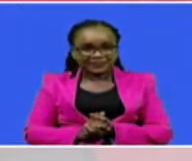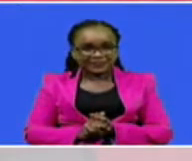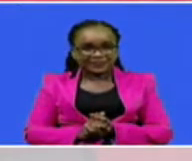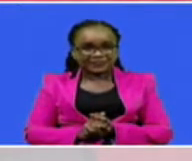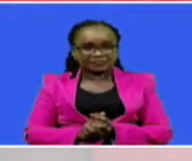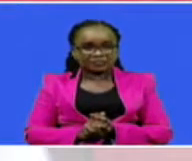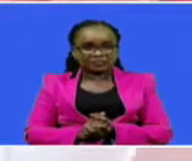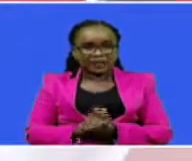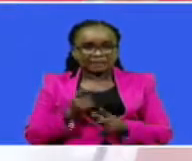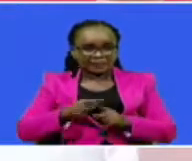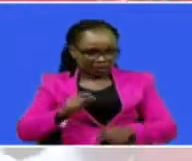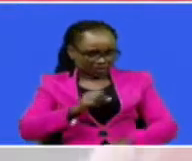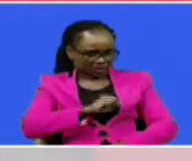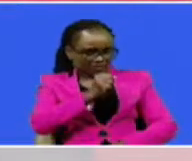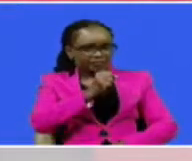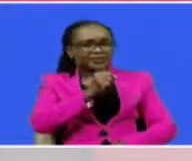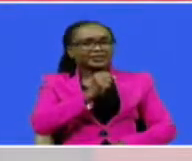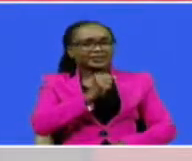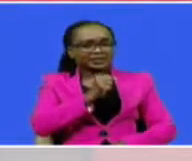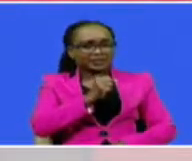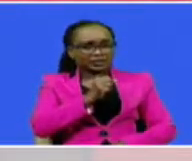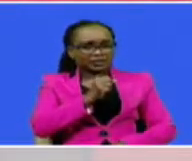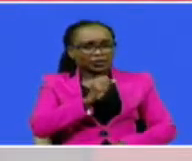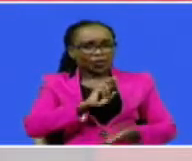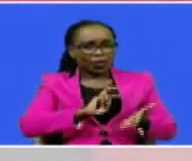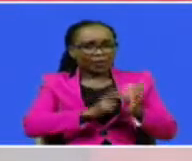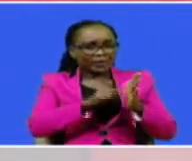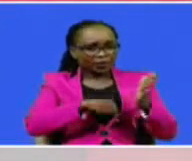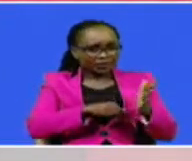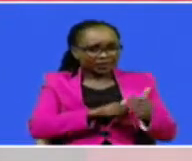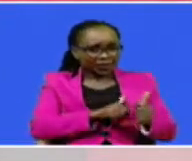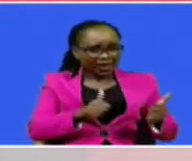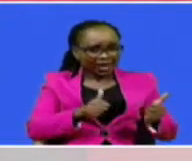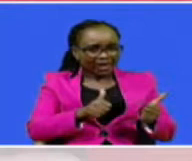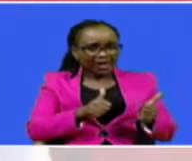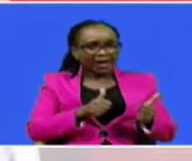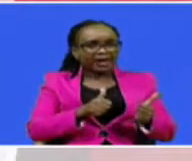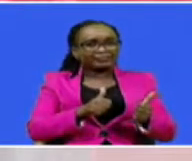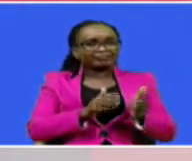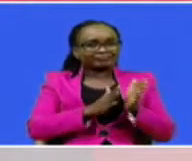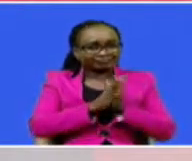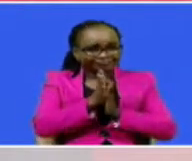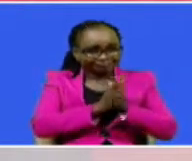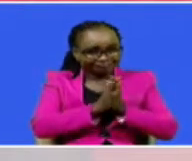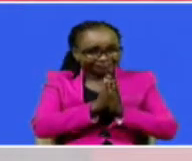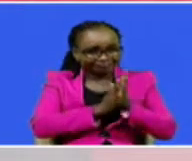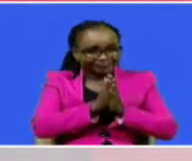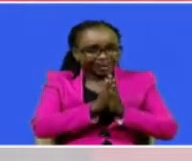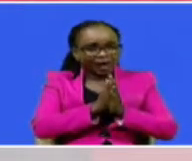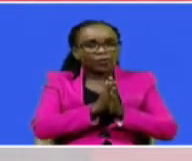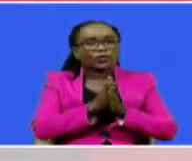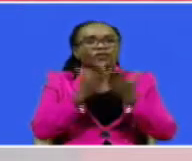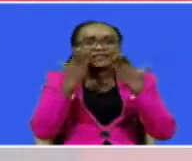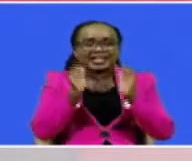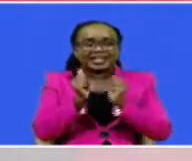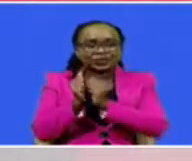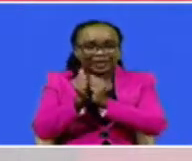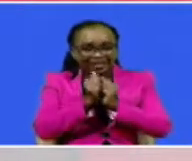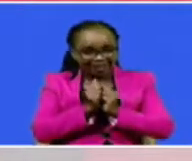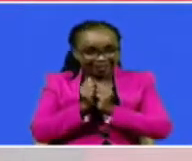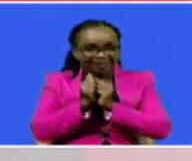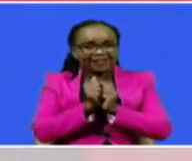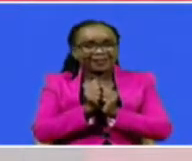na kwa roho yako you mean well, si ndio? Na unatamani mtamaliza pamoja, yeah?